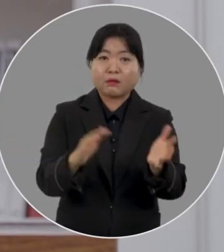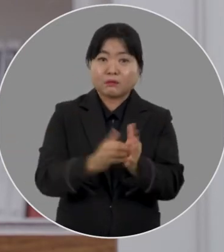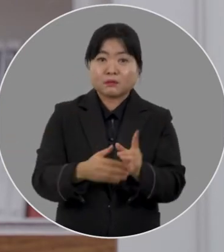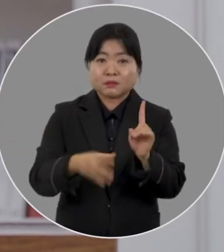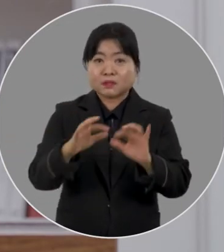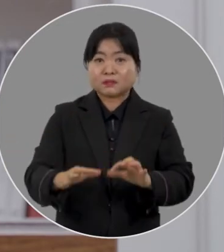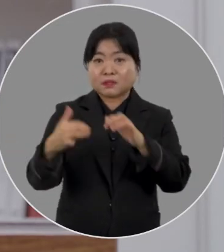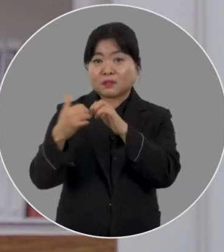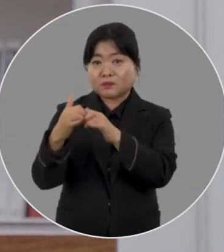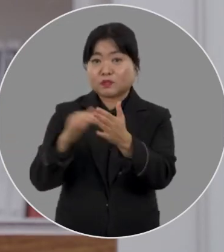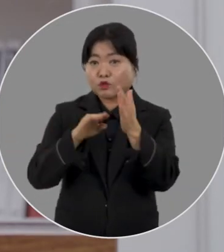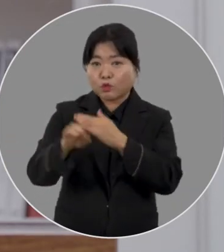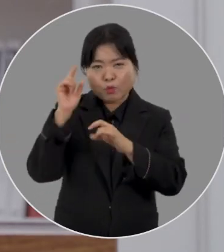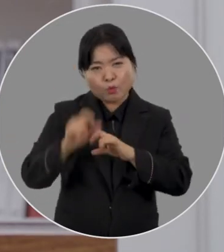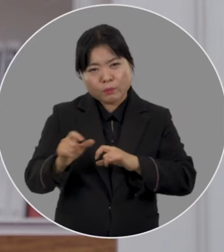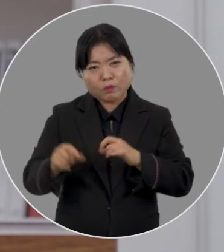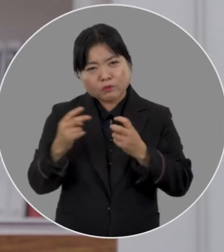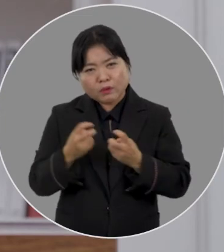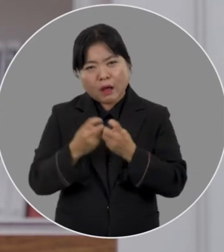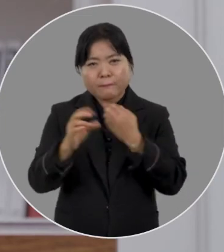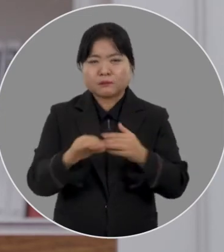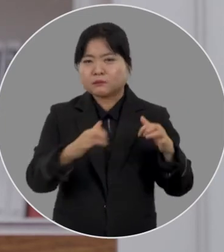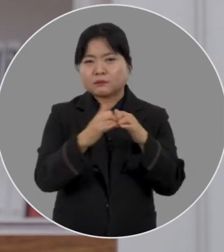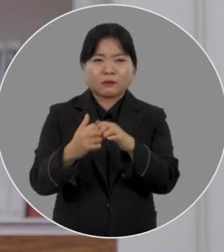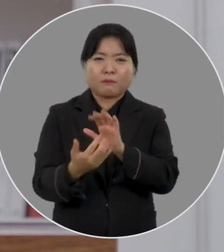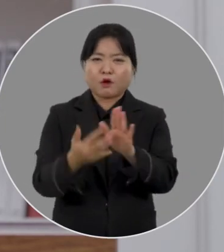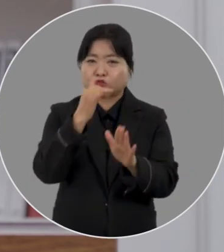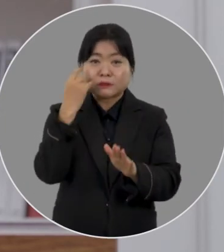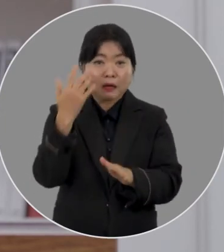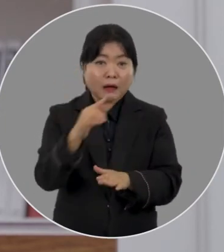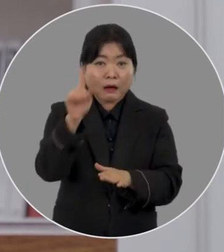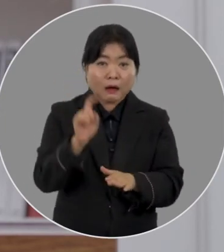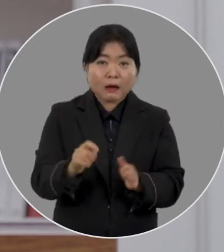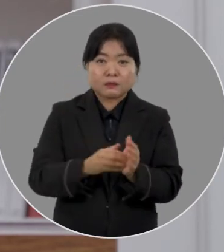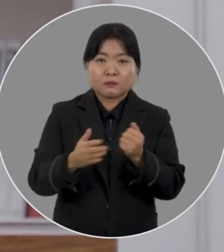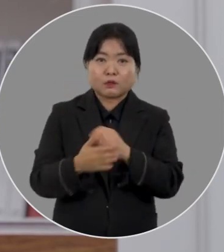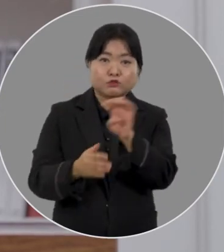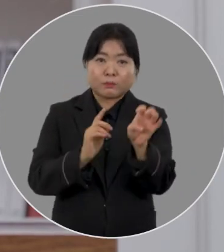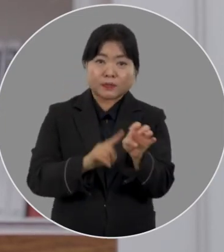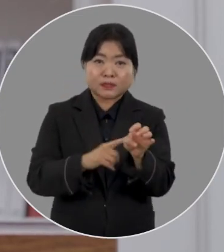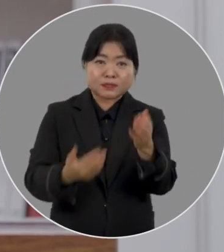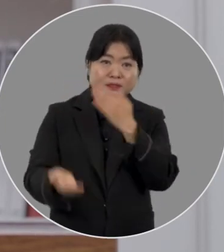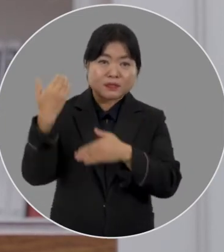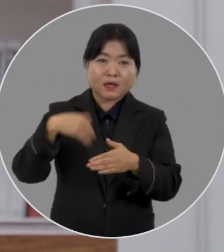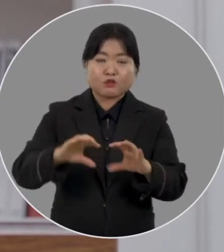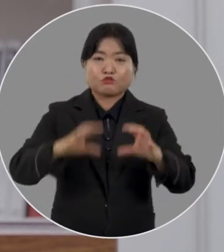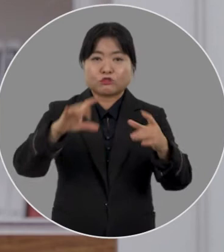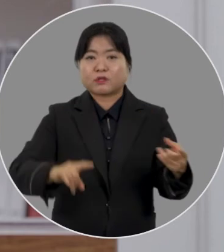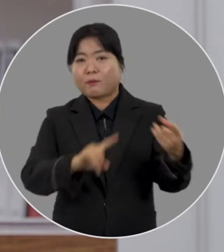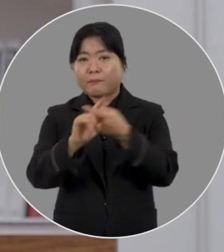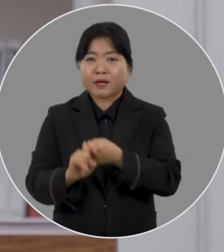세계대전 끝나고 이제 고민을 하는 거죠. 어떻게 하면 전쟁을 막을 수 있을까? 그래서 유럽에서 이제 리그 오브 네이션 그 당시 이제 국제연맹에서